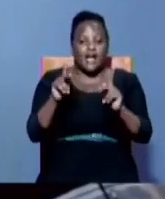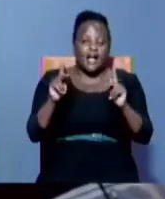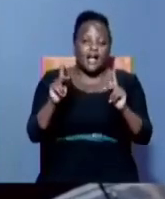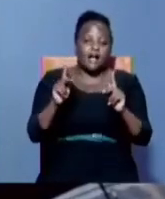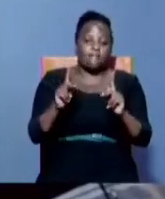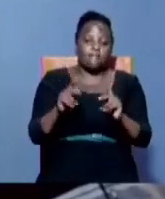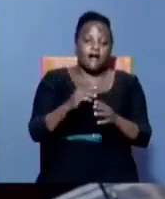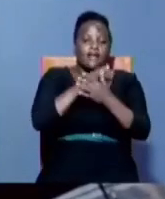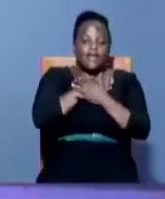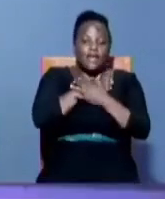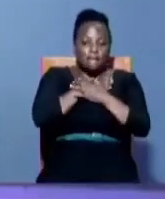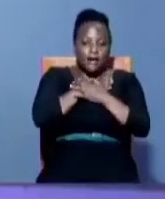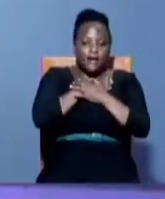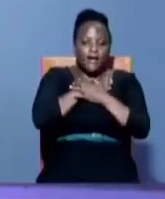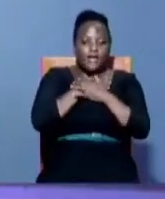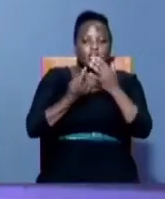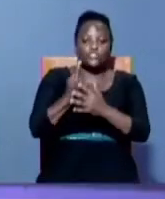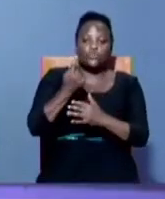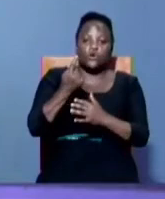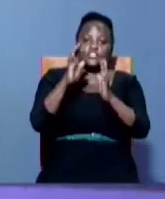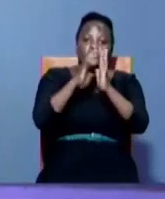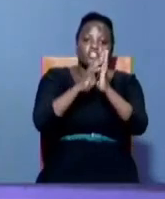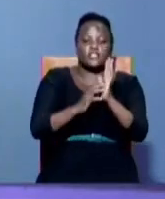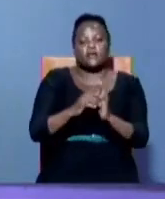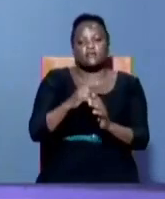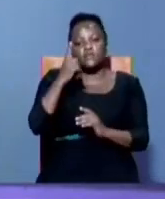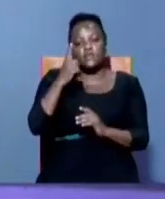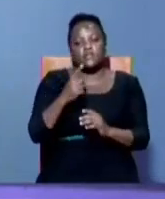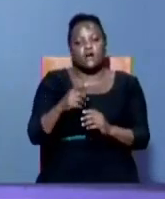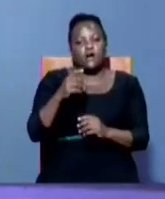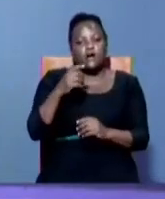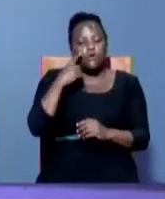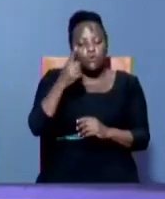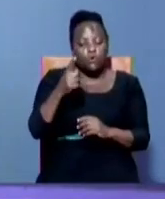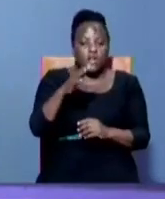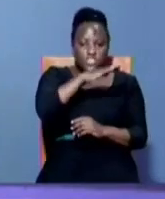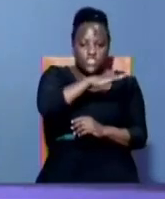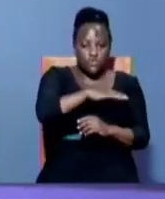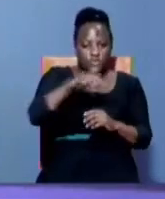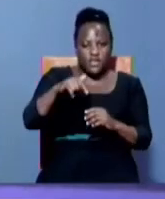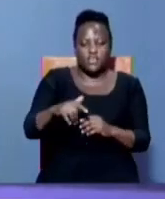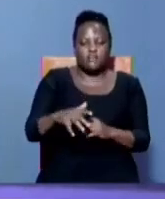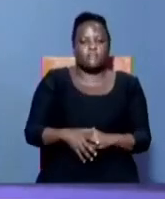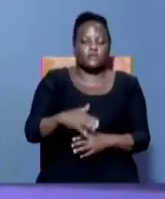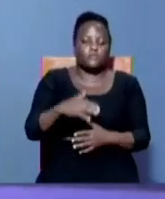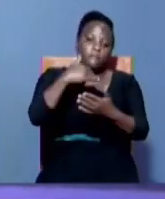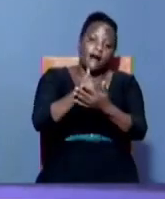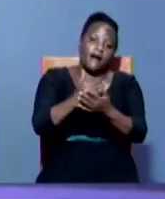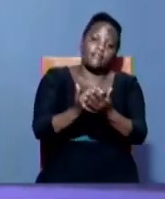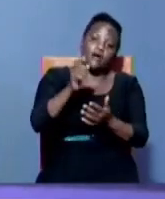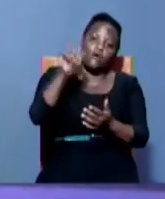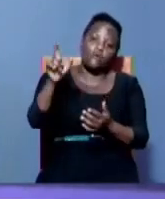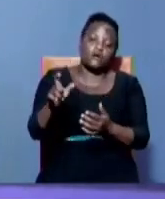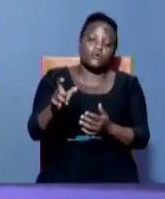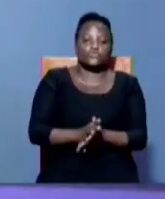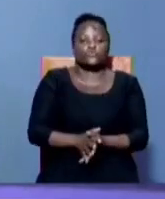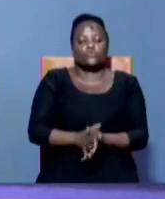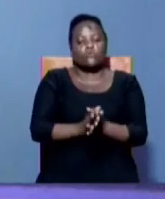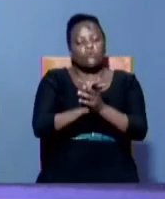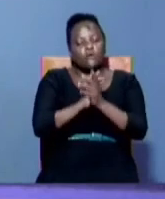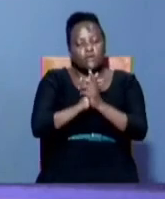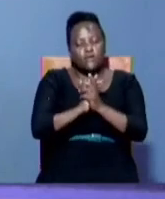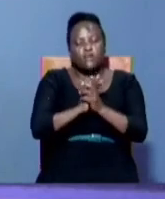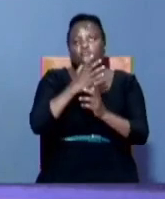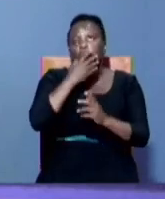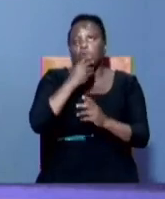neema ilitoa sheria. Tunaenda kuona jioni ya leo, kwa sababu hapa ndipo baadhi ya watu wa Bwana, wanyenyekevu wa Bwana,